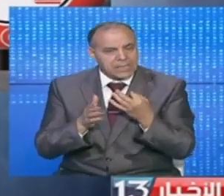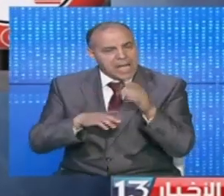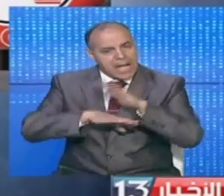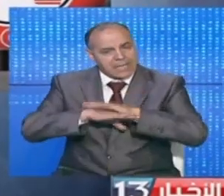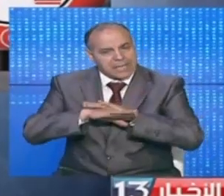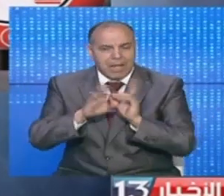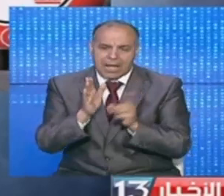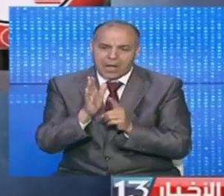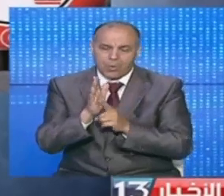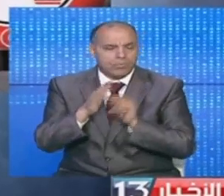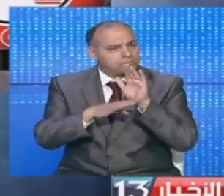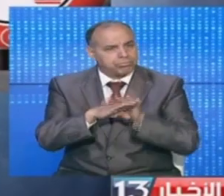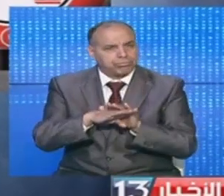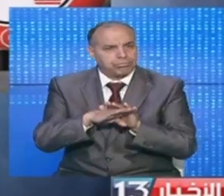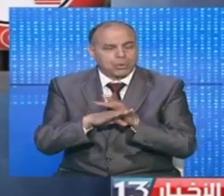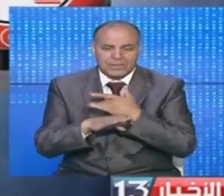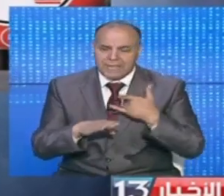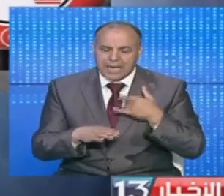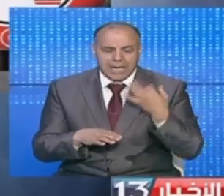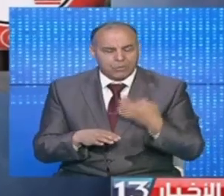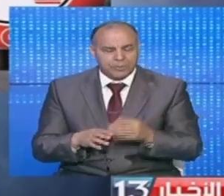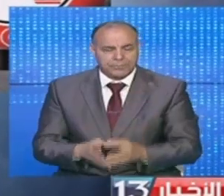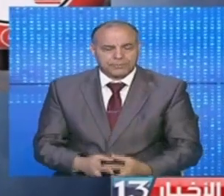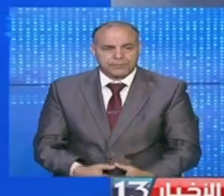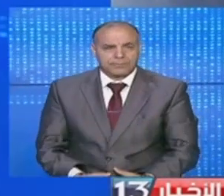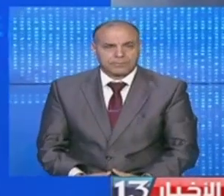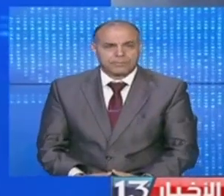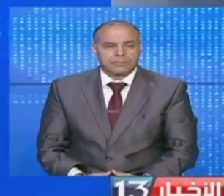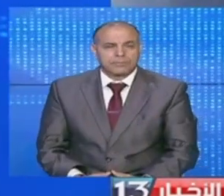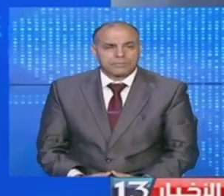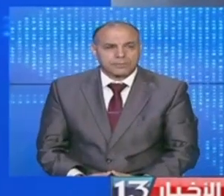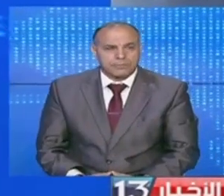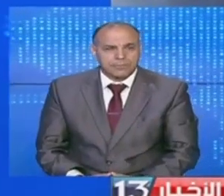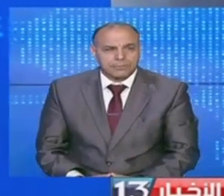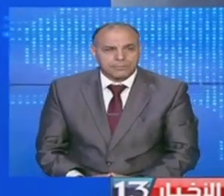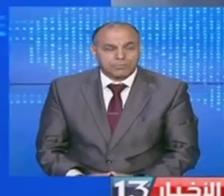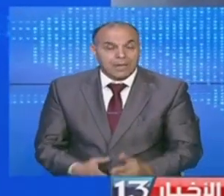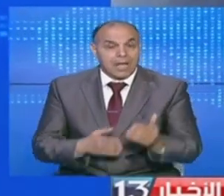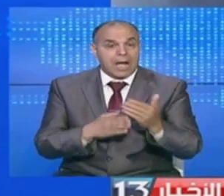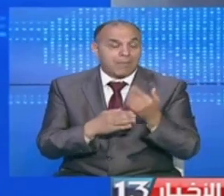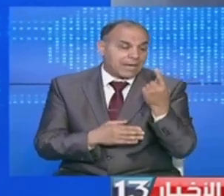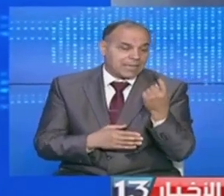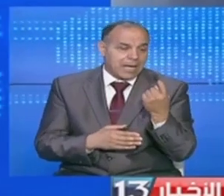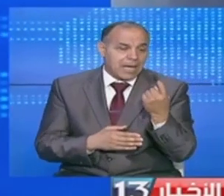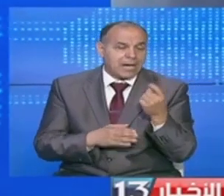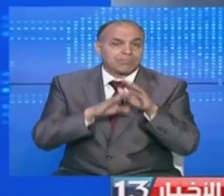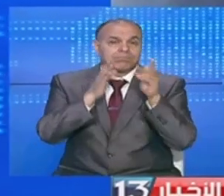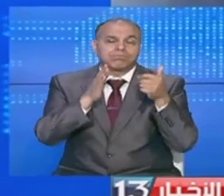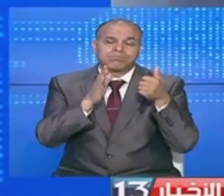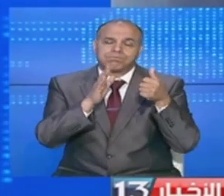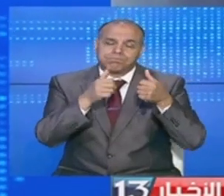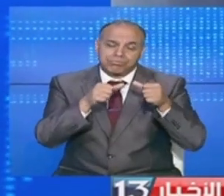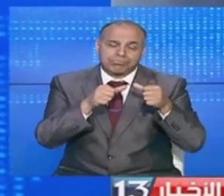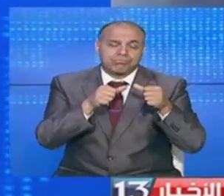باحترام الإجراءات الوقائية والصحية اللازمة. وقبل يوم من الحجر الصحي